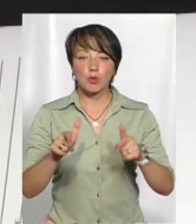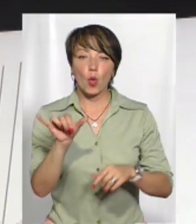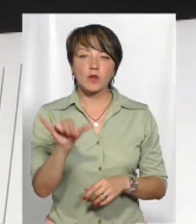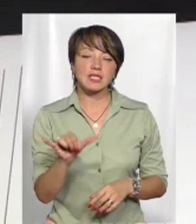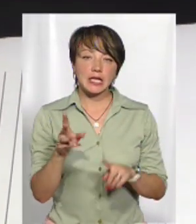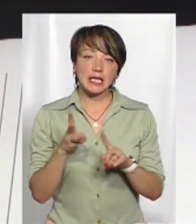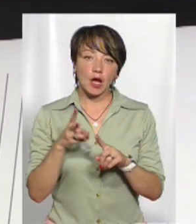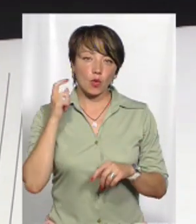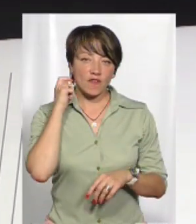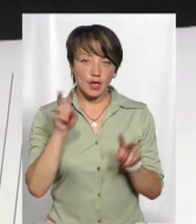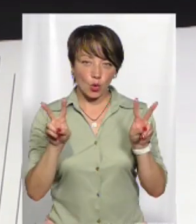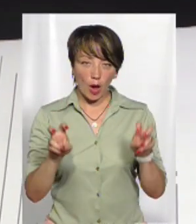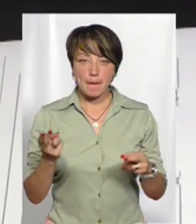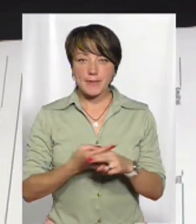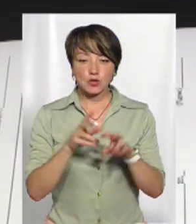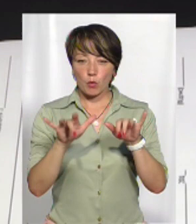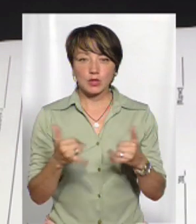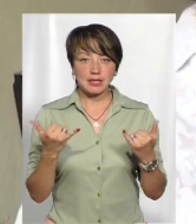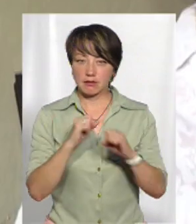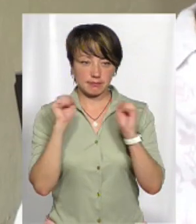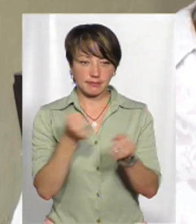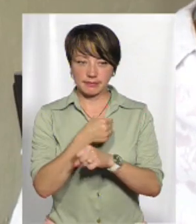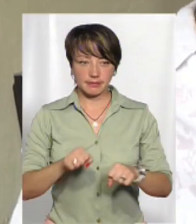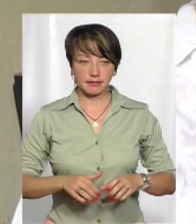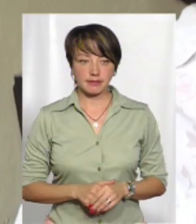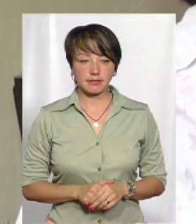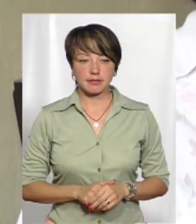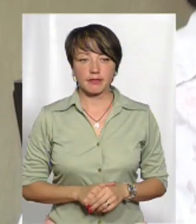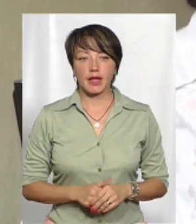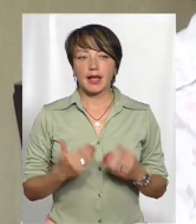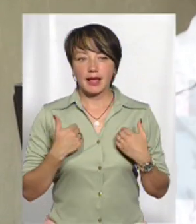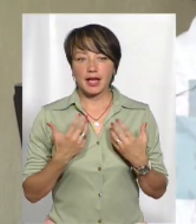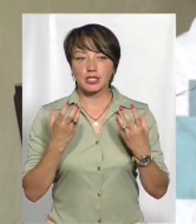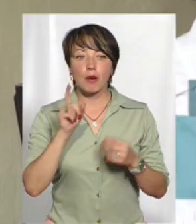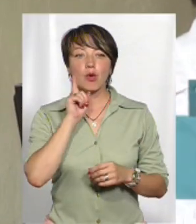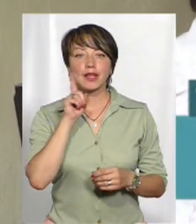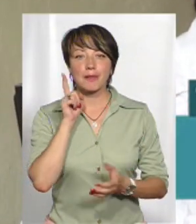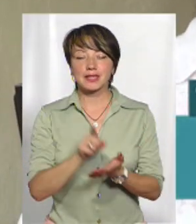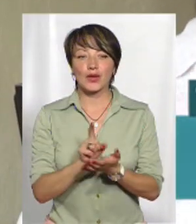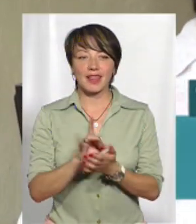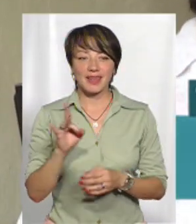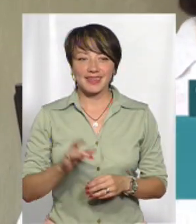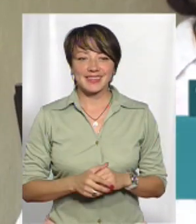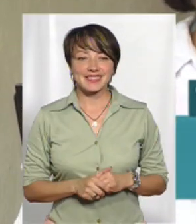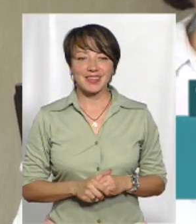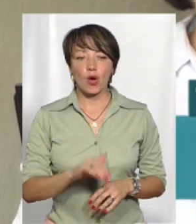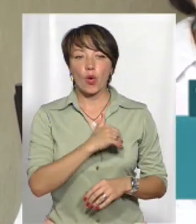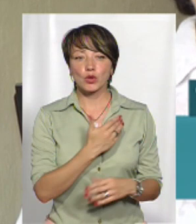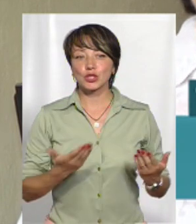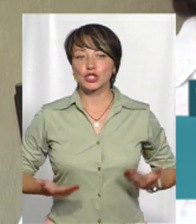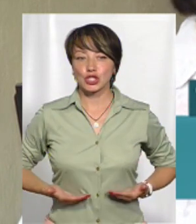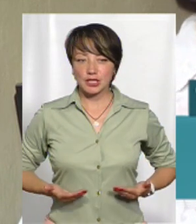університету третього віку. Каже, без комп'ютера зараз ніяк. Я такий щось молодий пенсіонер. Хочу